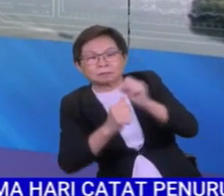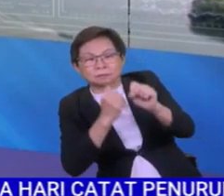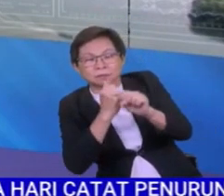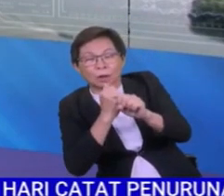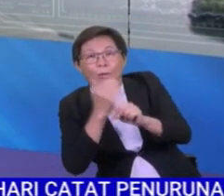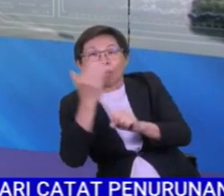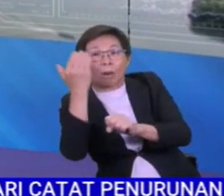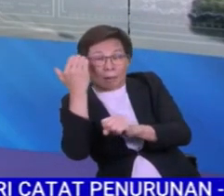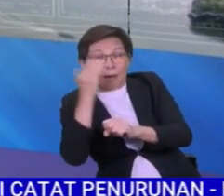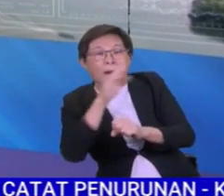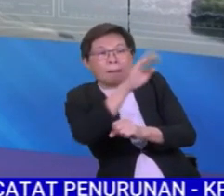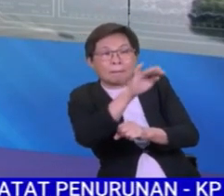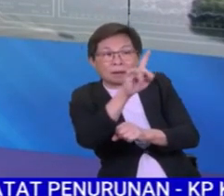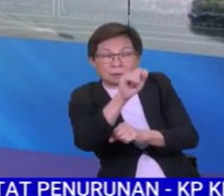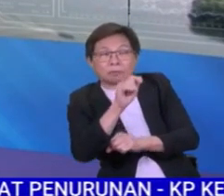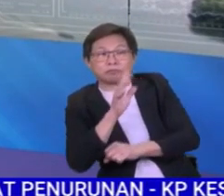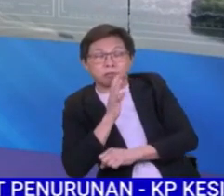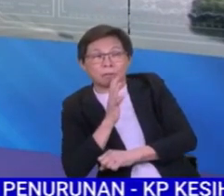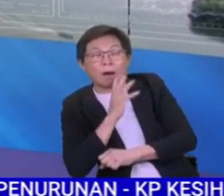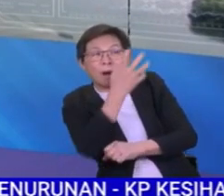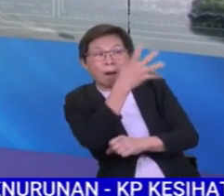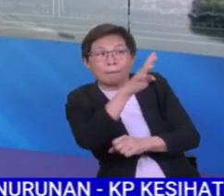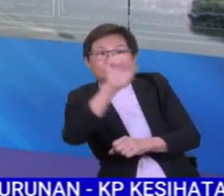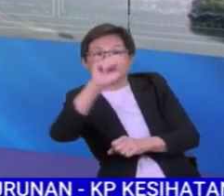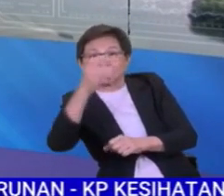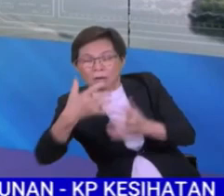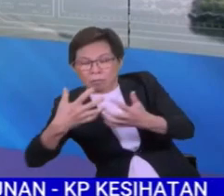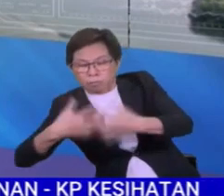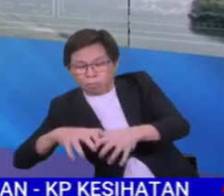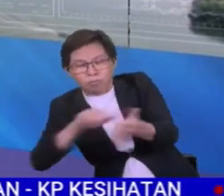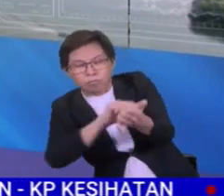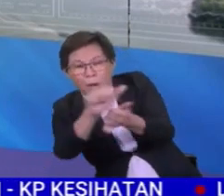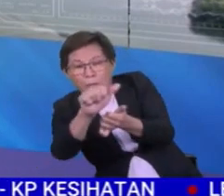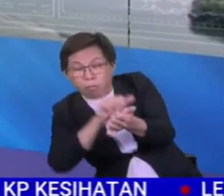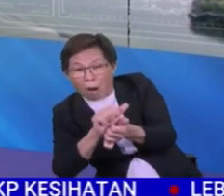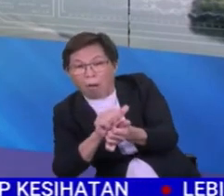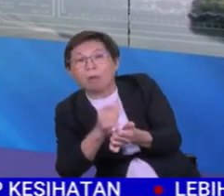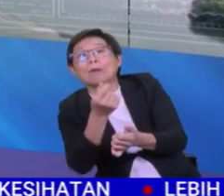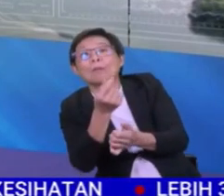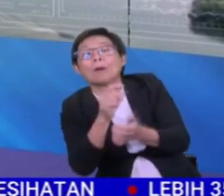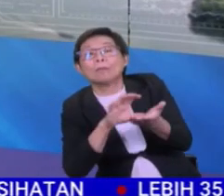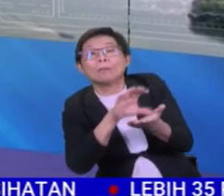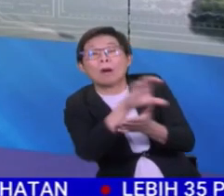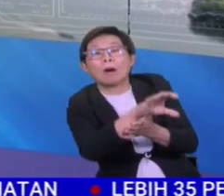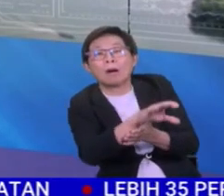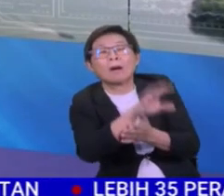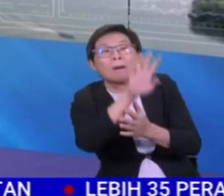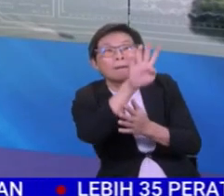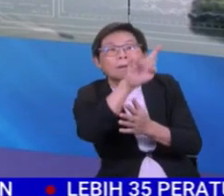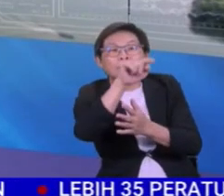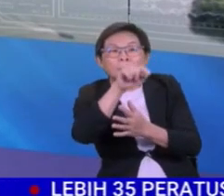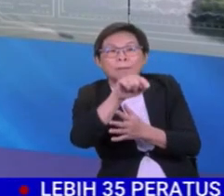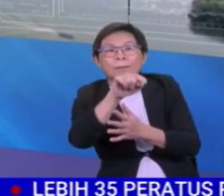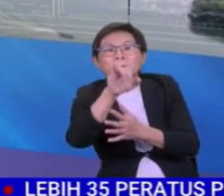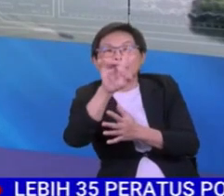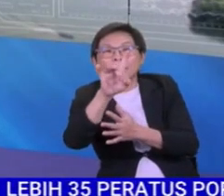lepas menurut Maida terdapat 14 Syarikat perkilangan diluluskan dengan nilai pelaburan berjumlah